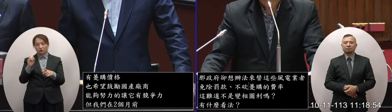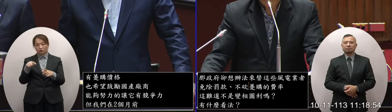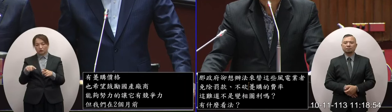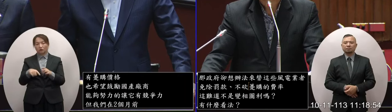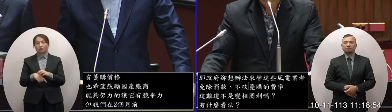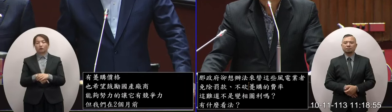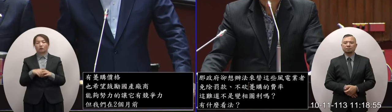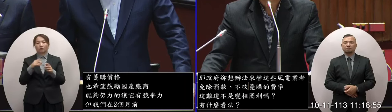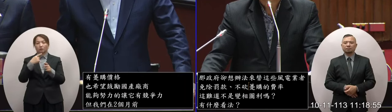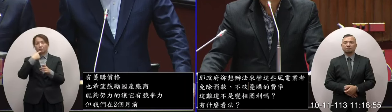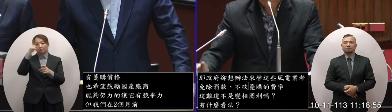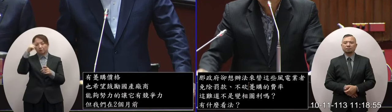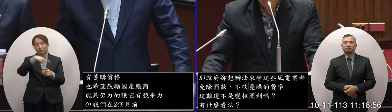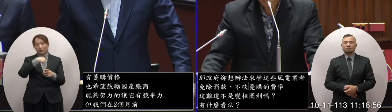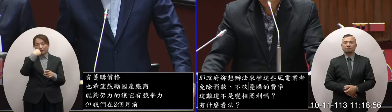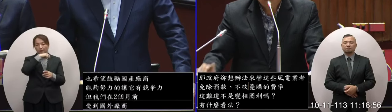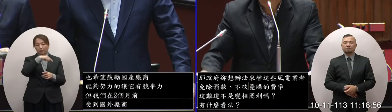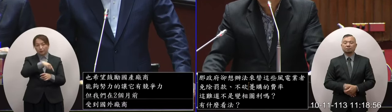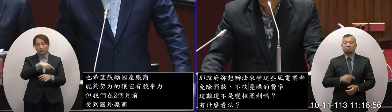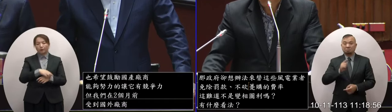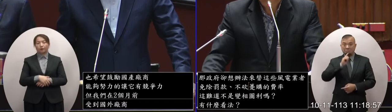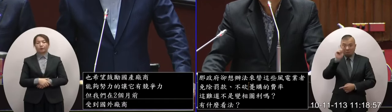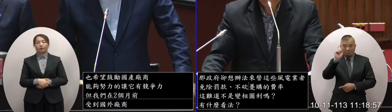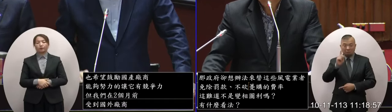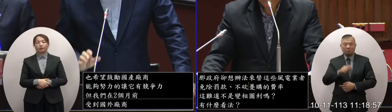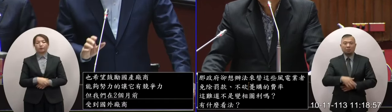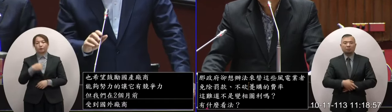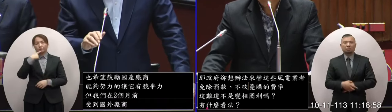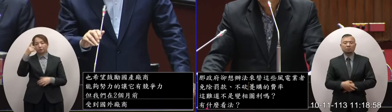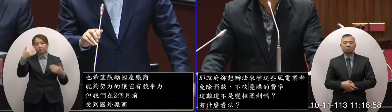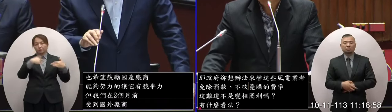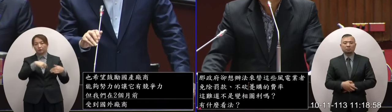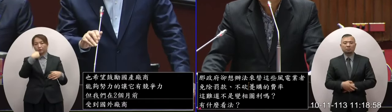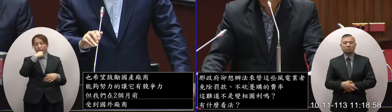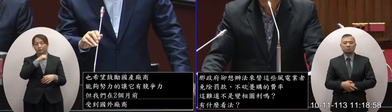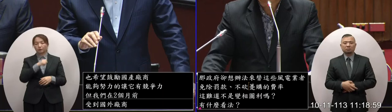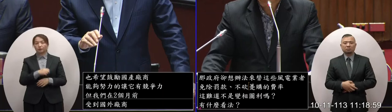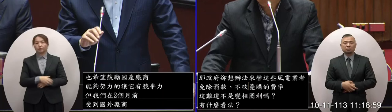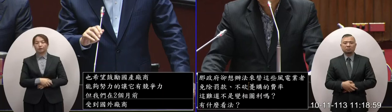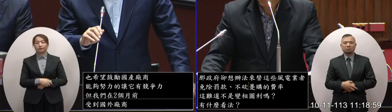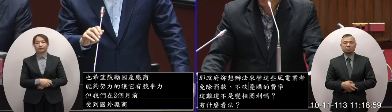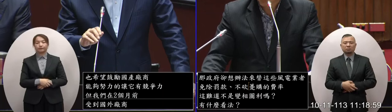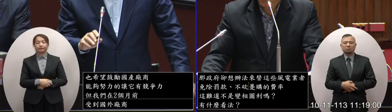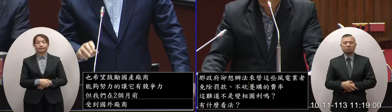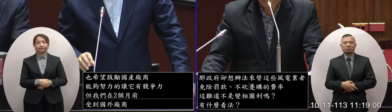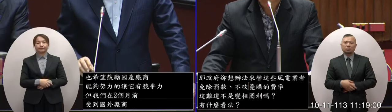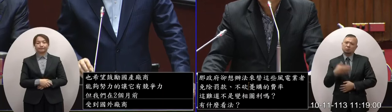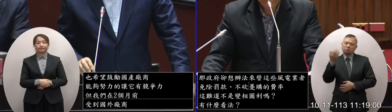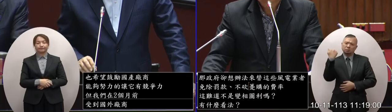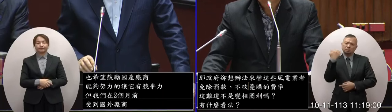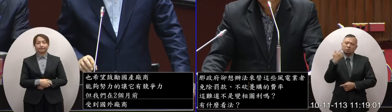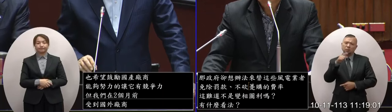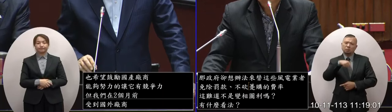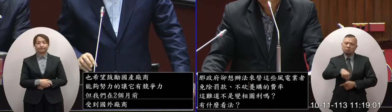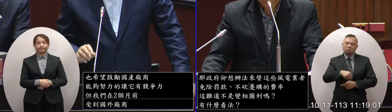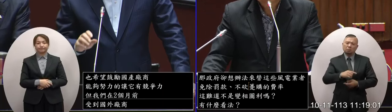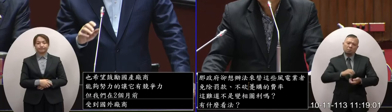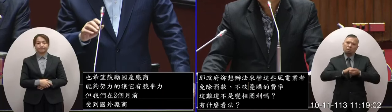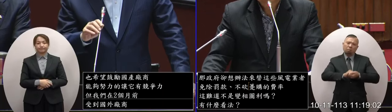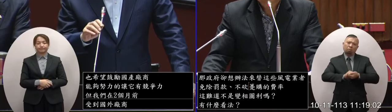去告我们， 举花告我们， 告我们说我们， 那当初为什么没有把它设定好呢？